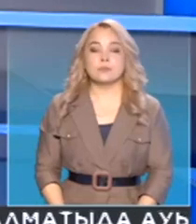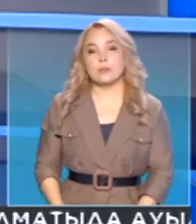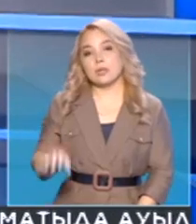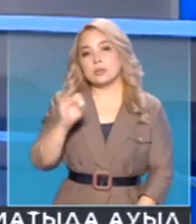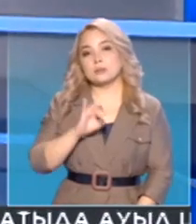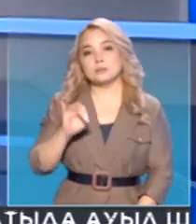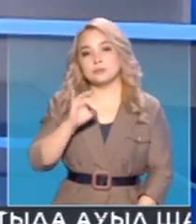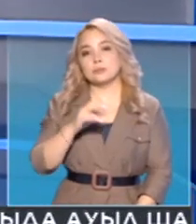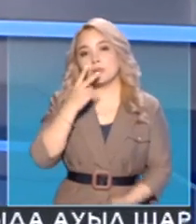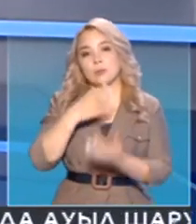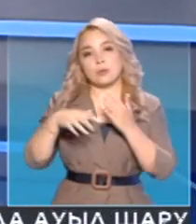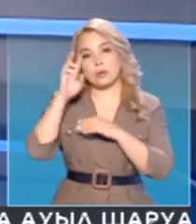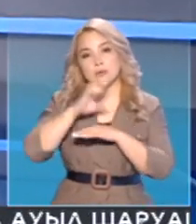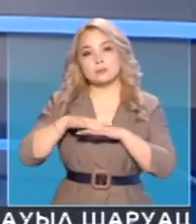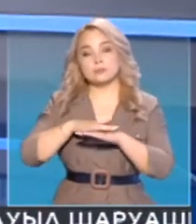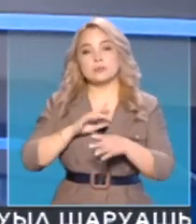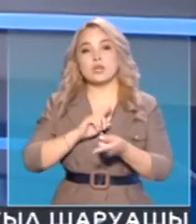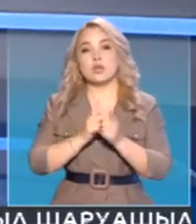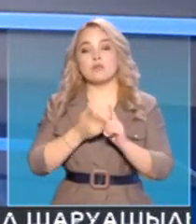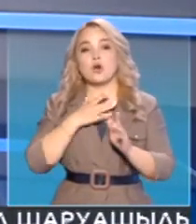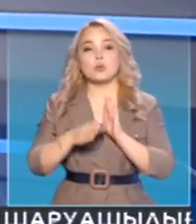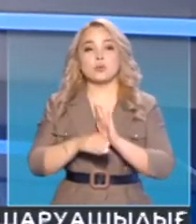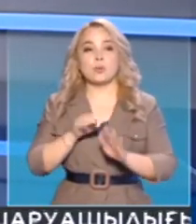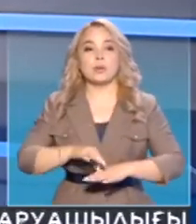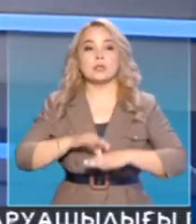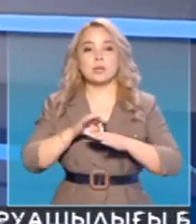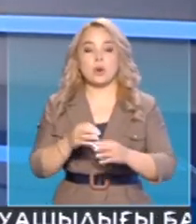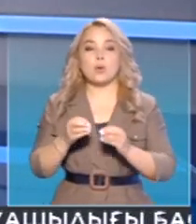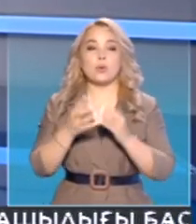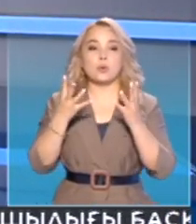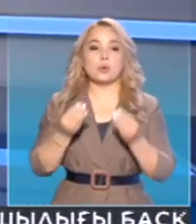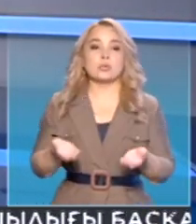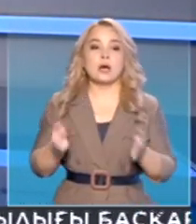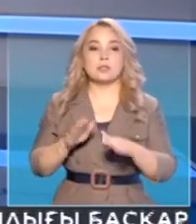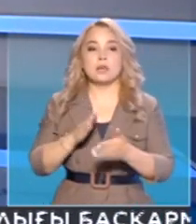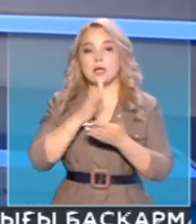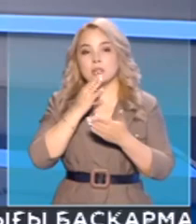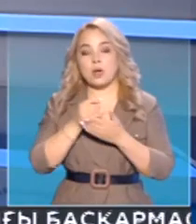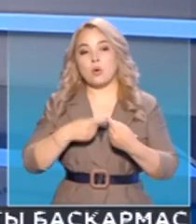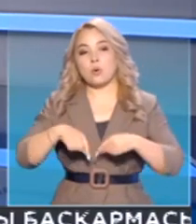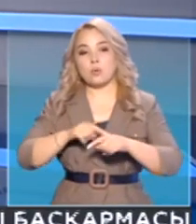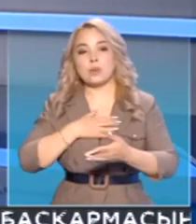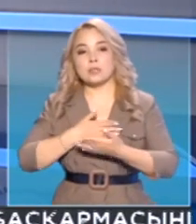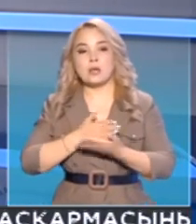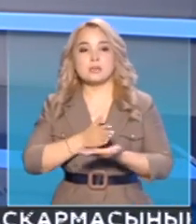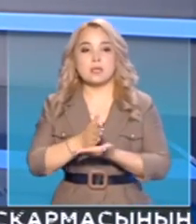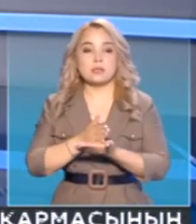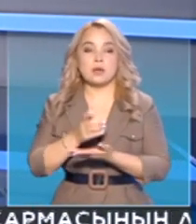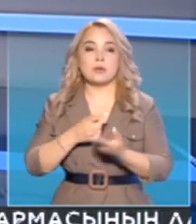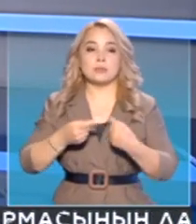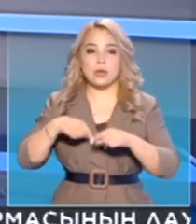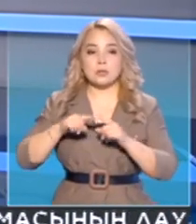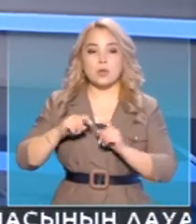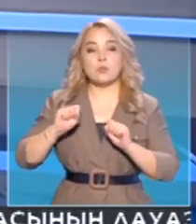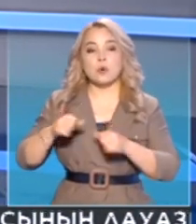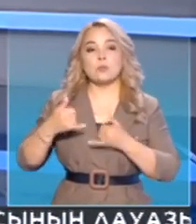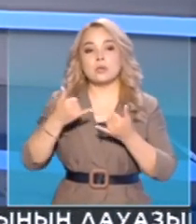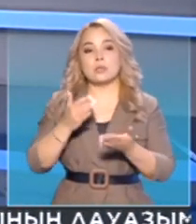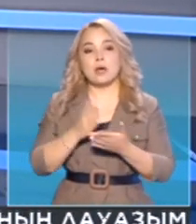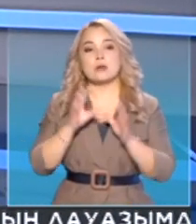Ел тарихындағы елеулі оқиға референдумға 10 күн қалды. Мемлекеттің қоғамдық саяси өміріне халықтың белсенді араласуына мүмкіндік